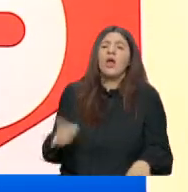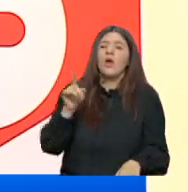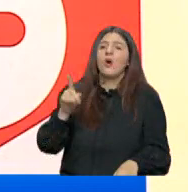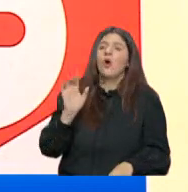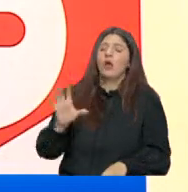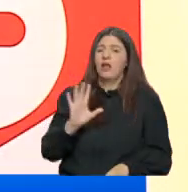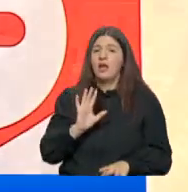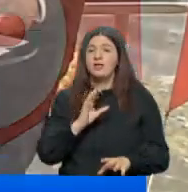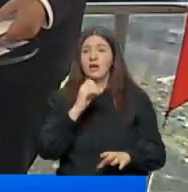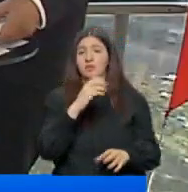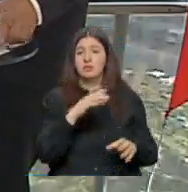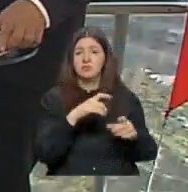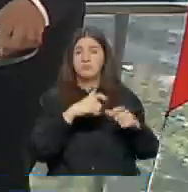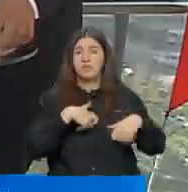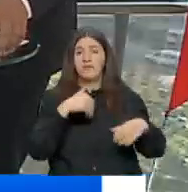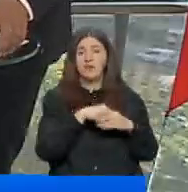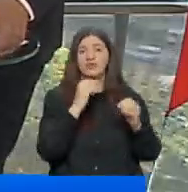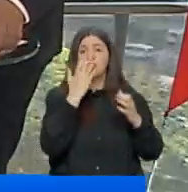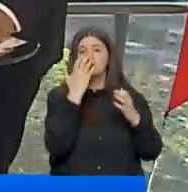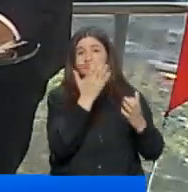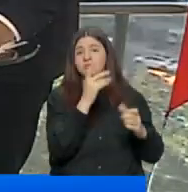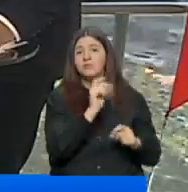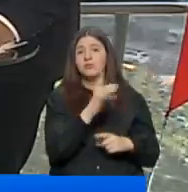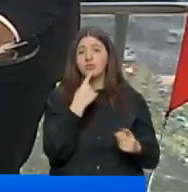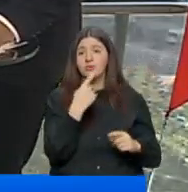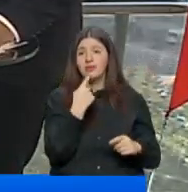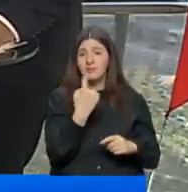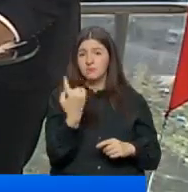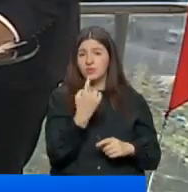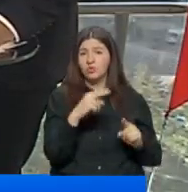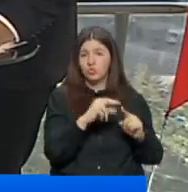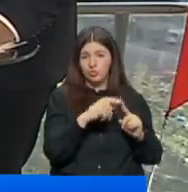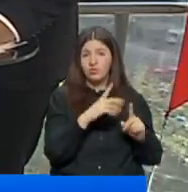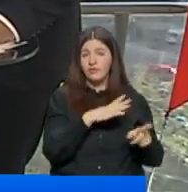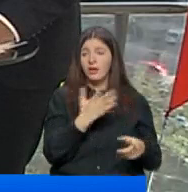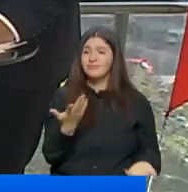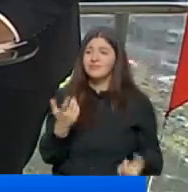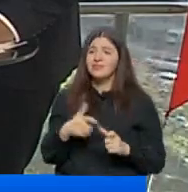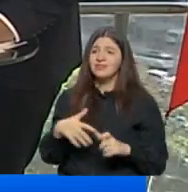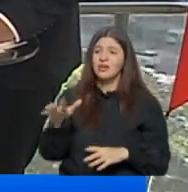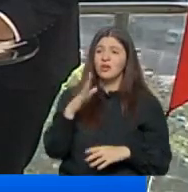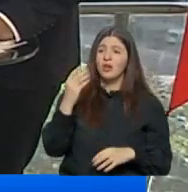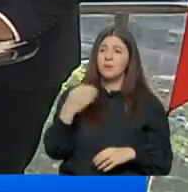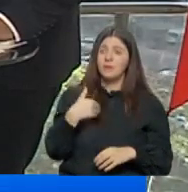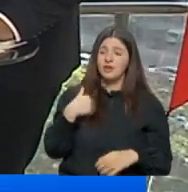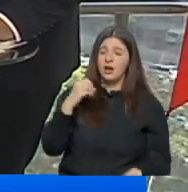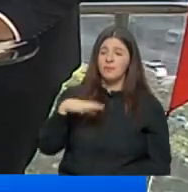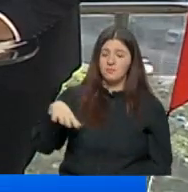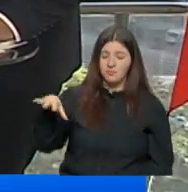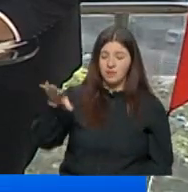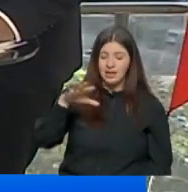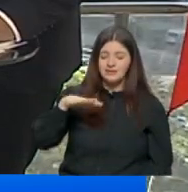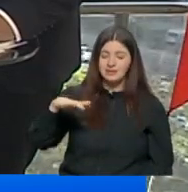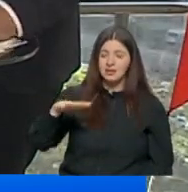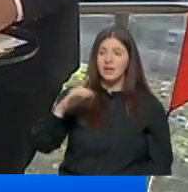AK Parti milletvekilleri de çok fazla ilgi göstermedi konuşmaya diye bir nokta var. Genel olarak ben Adalet ve Kalkınma